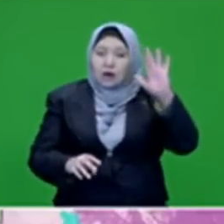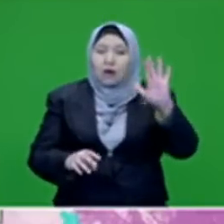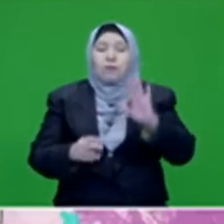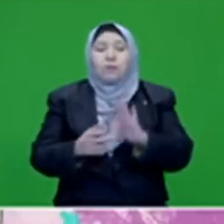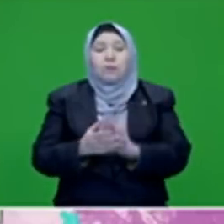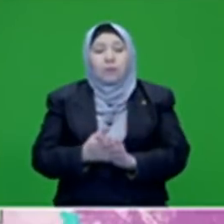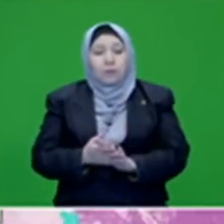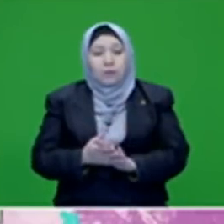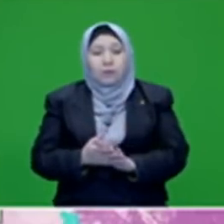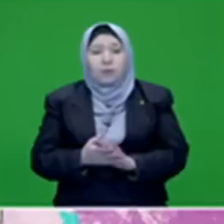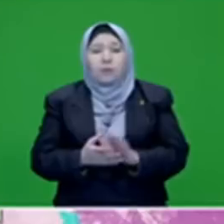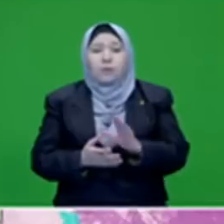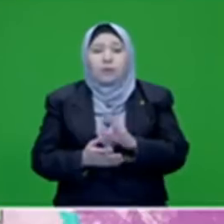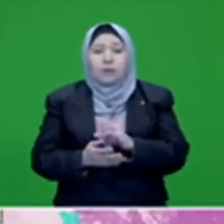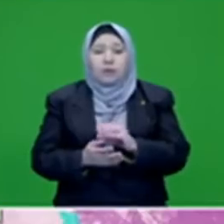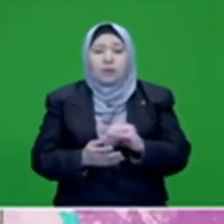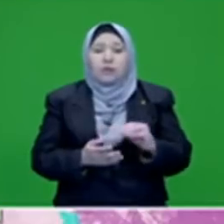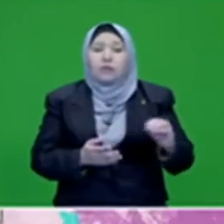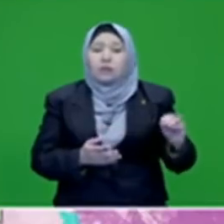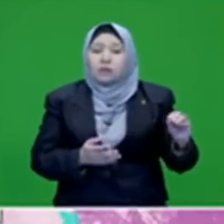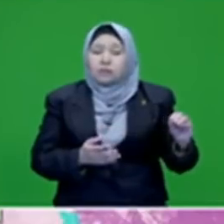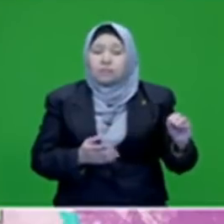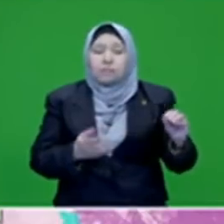أمره ولكن